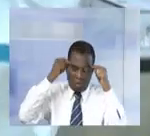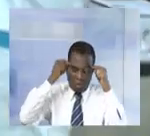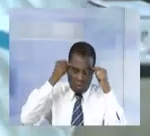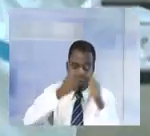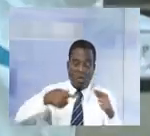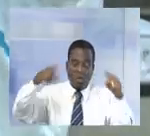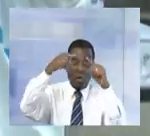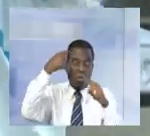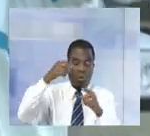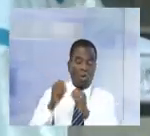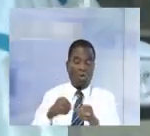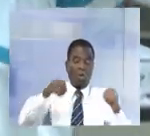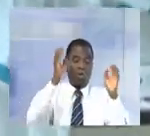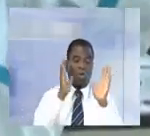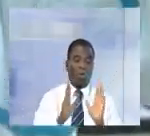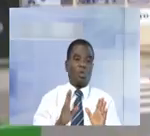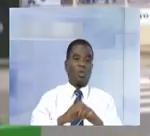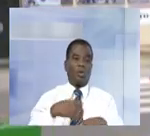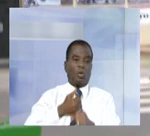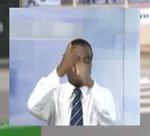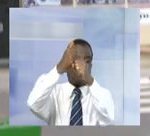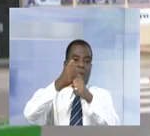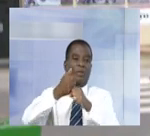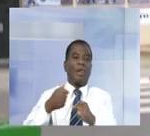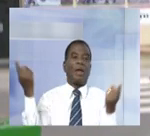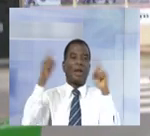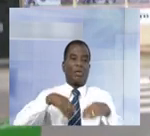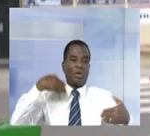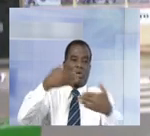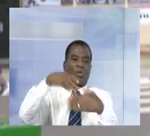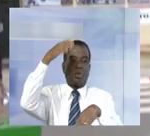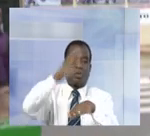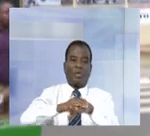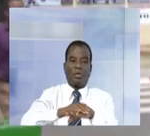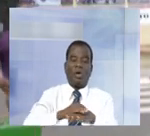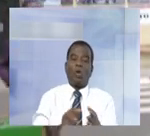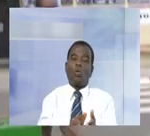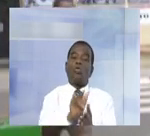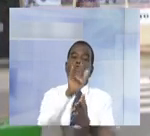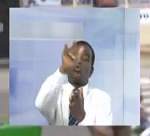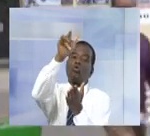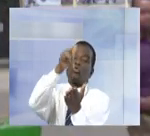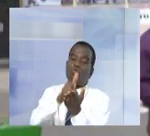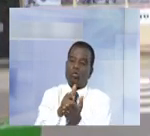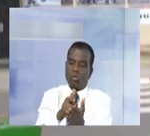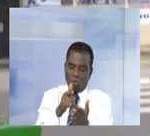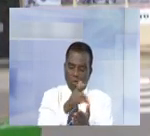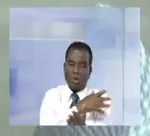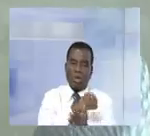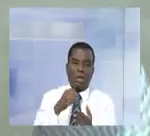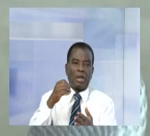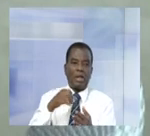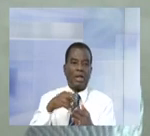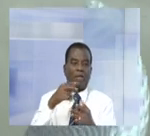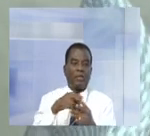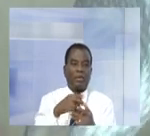majeure pour les organisateurs de la CAN. Dès son arrivée sur la passerelle de débarquement de l'avion à Malabo et Bata, ville la